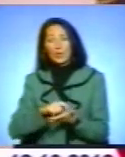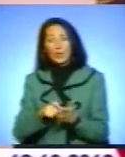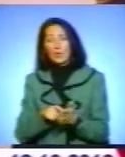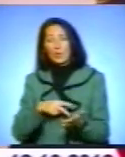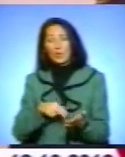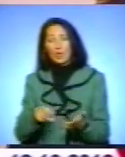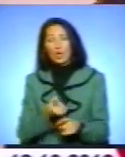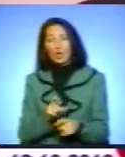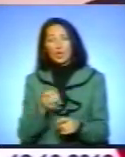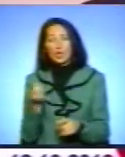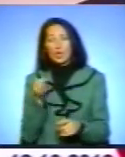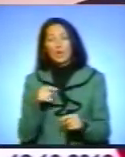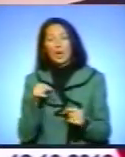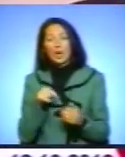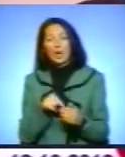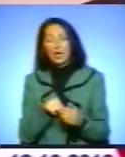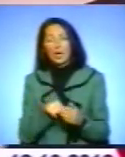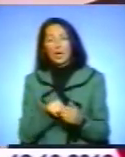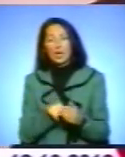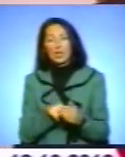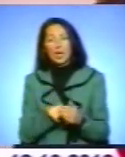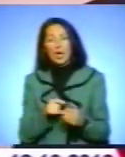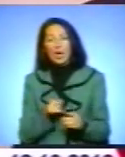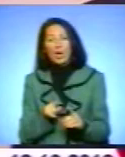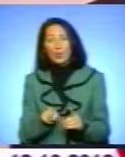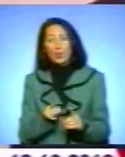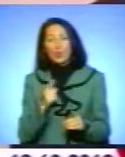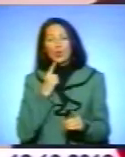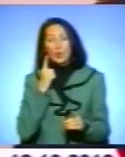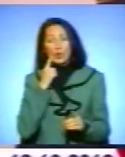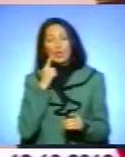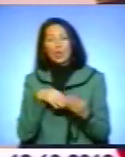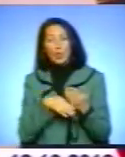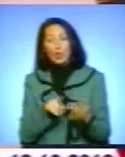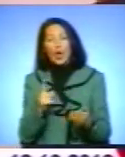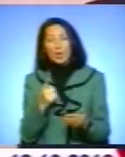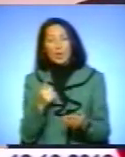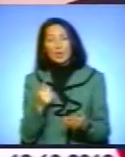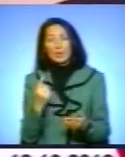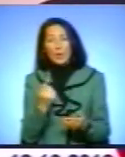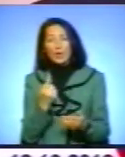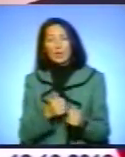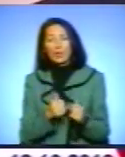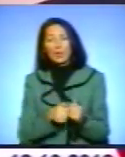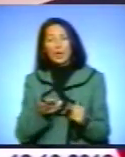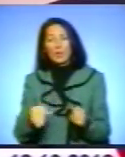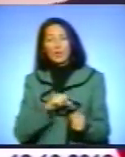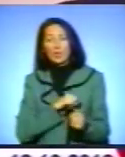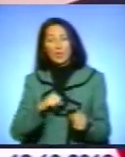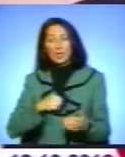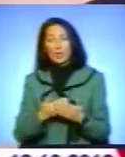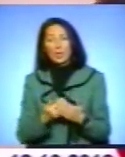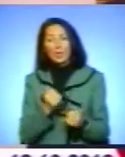досить цікава річ. А оскільки стоматологічна допомога – це вона одна з перших по частоті післятерапевтичній, майже